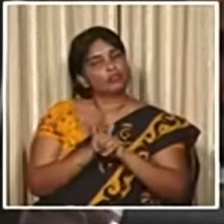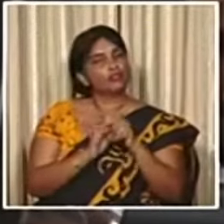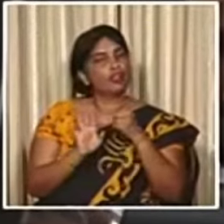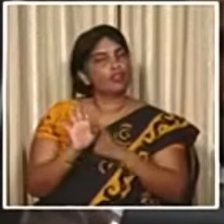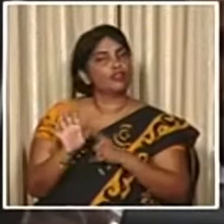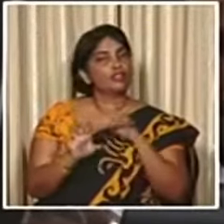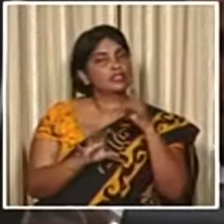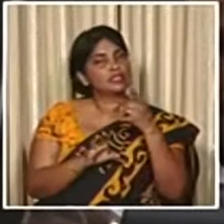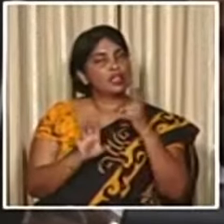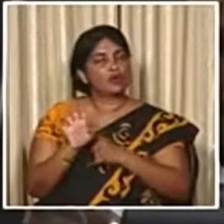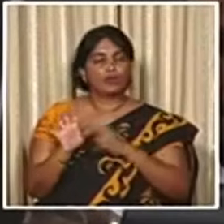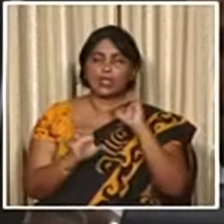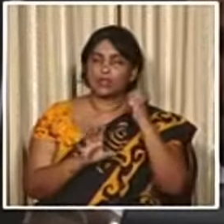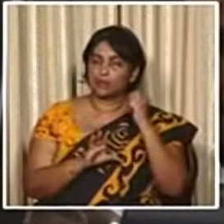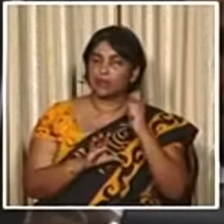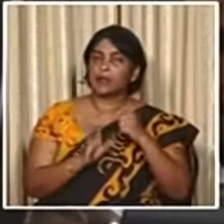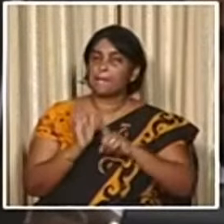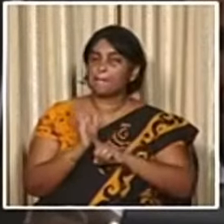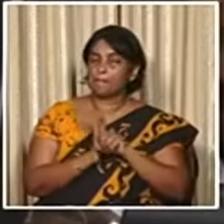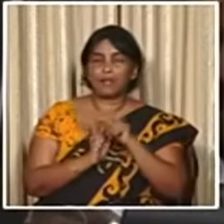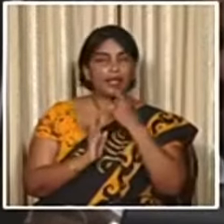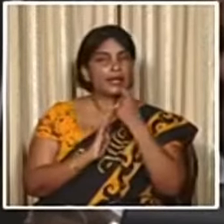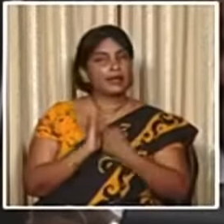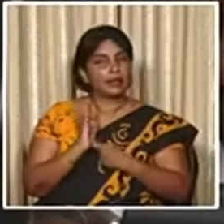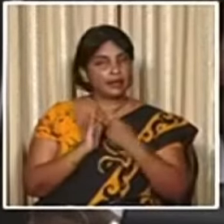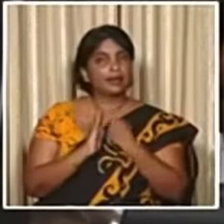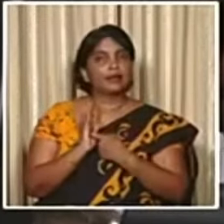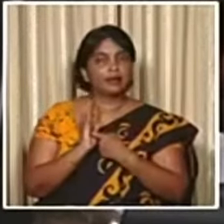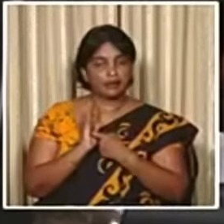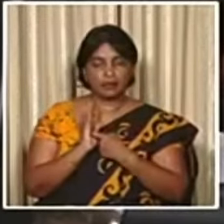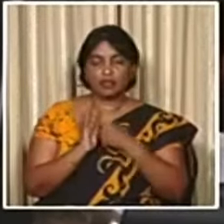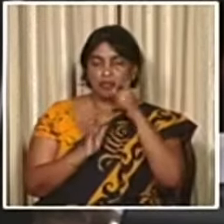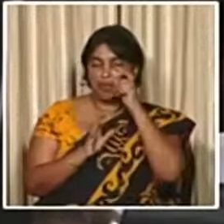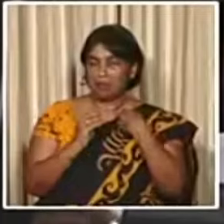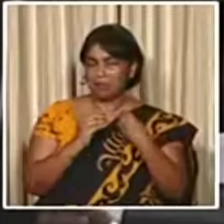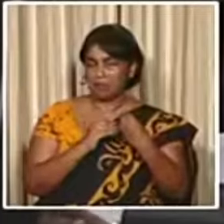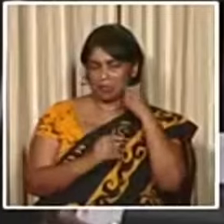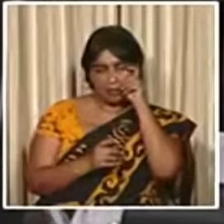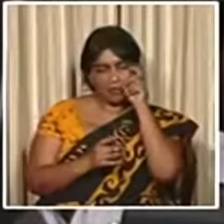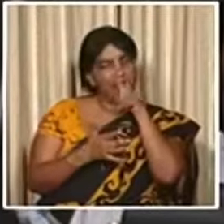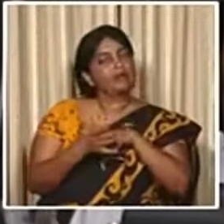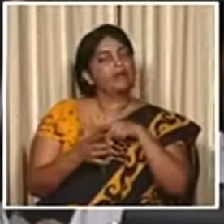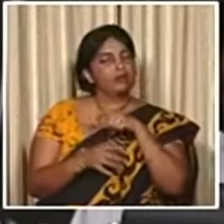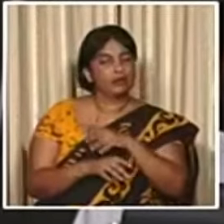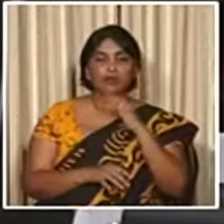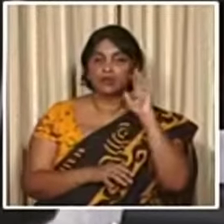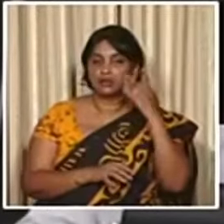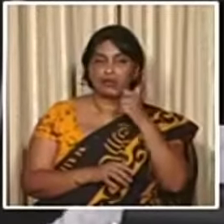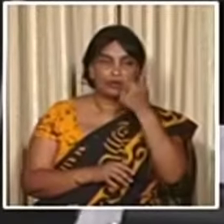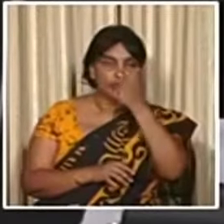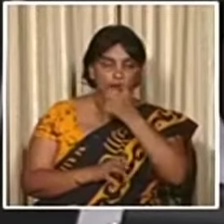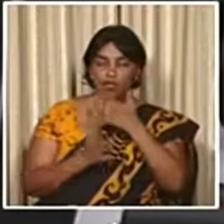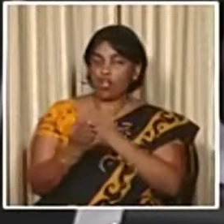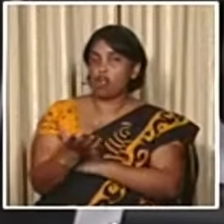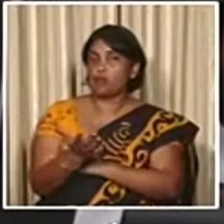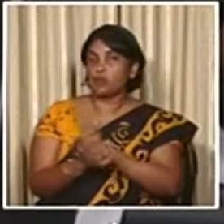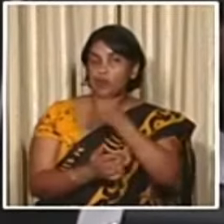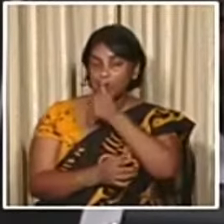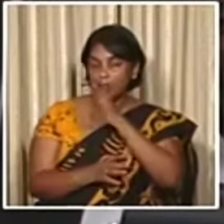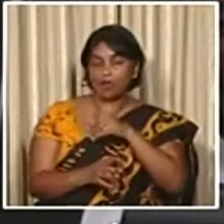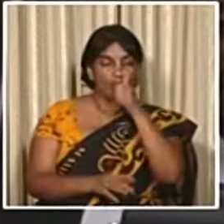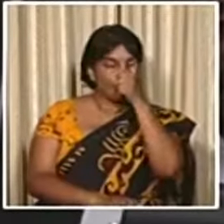අවුරුදු 100 150 පැරණි නීති දිහා සමහරව අපි ඇහැරලා බැලුවේ මේ පහුගිය කාලේ විතරයි. විශේෂයෙන්ම වංචනික ඔප්පු ලියන